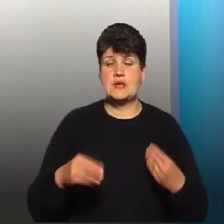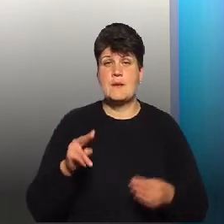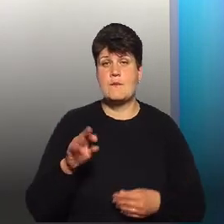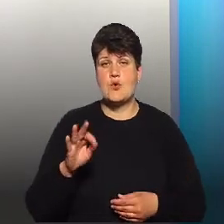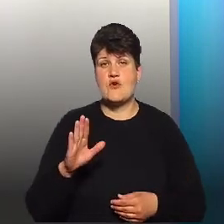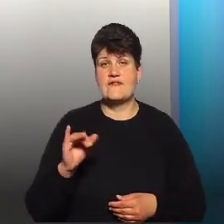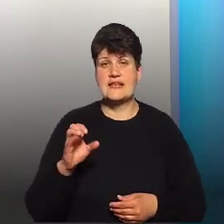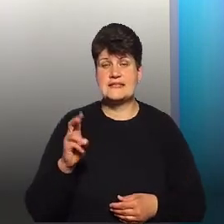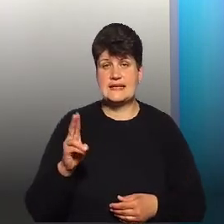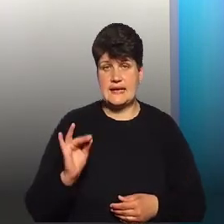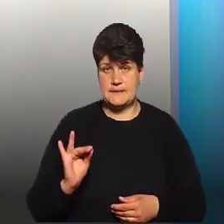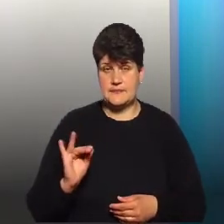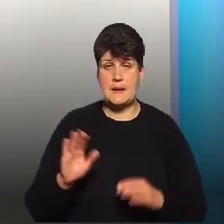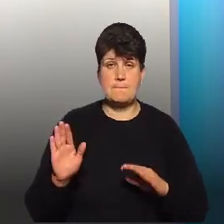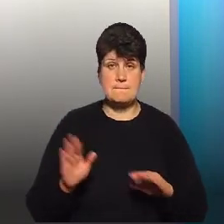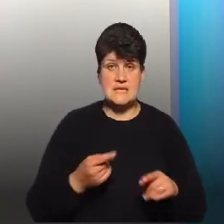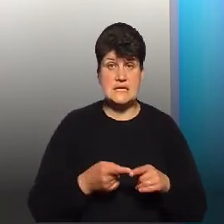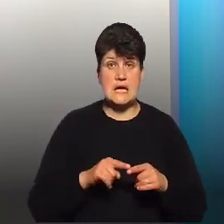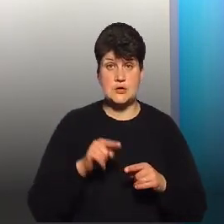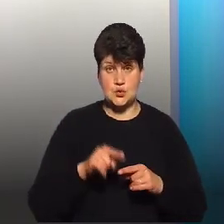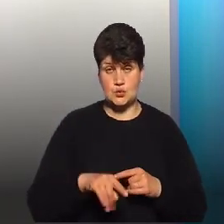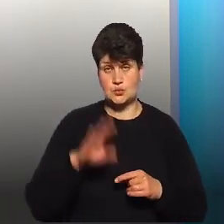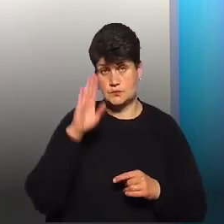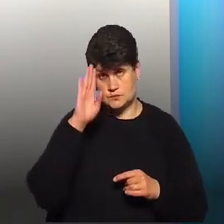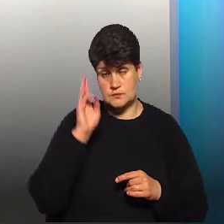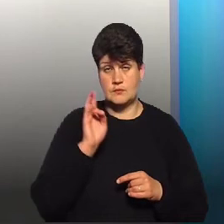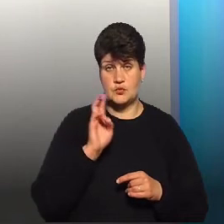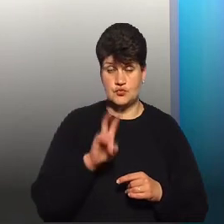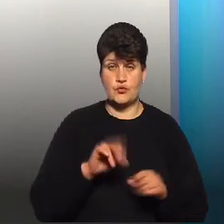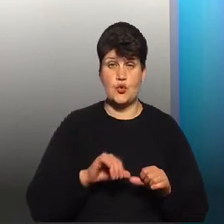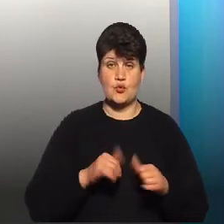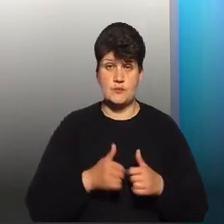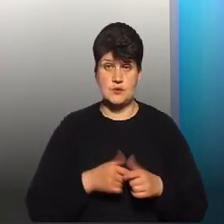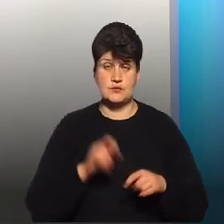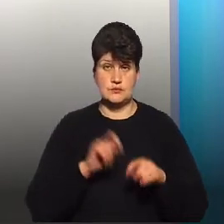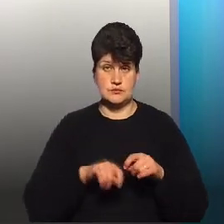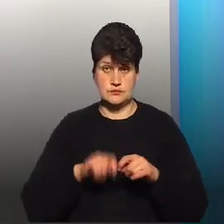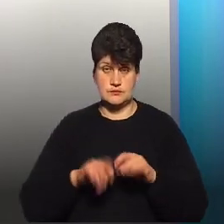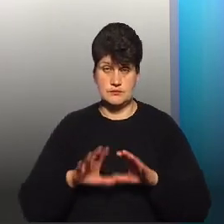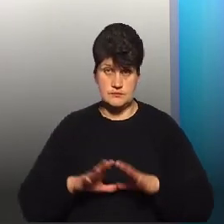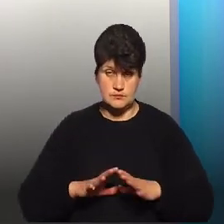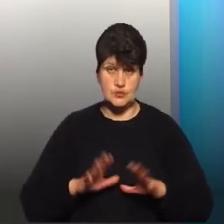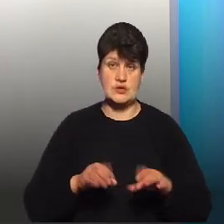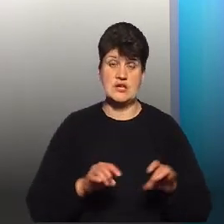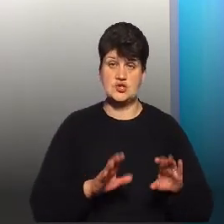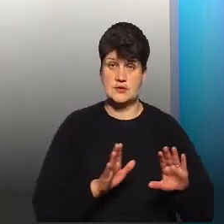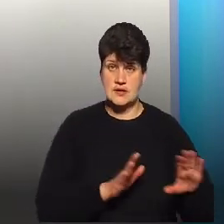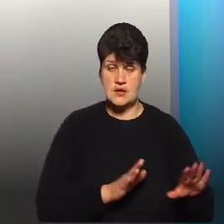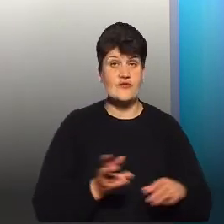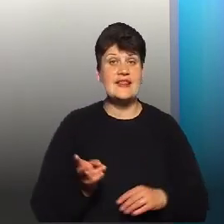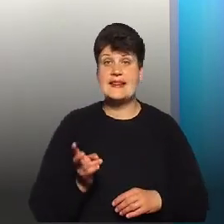цього, якщо юнак прибув, то він пройшов комісію, по ньому виносять рішення. Якщо він не прибув,